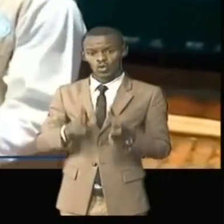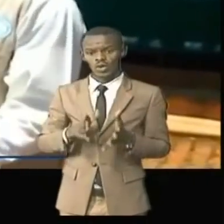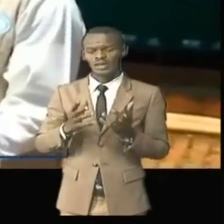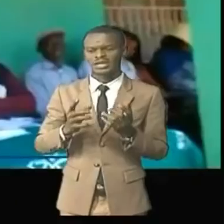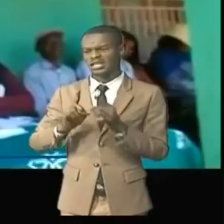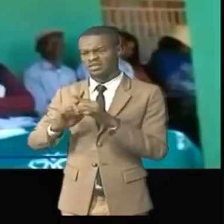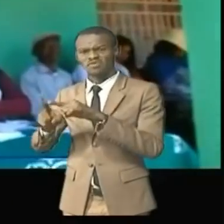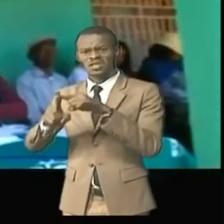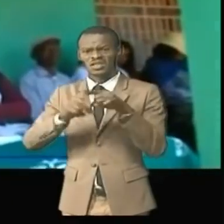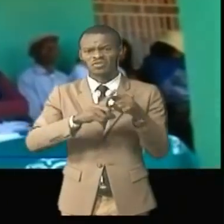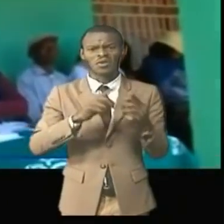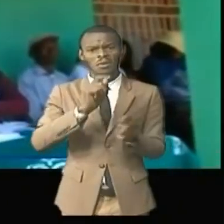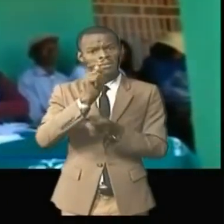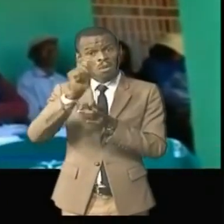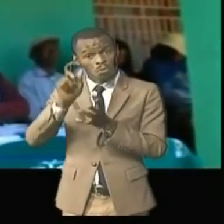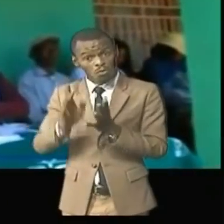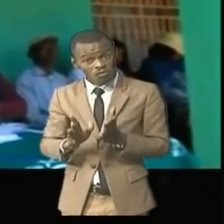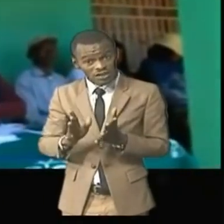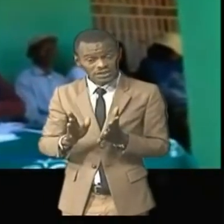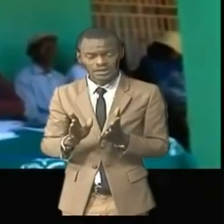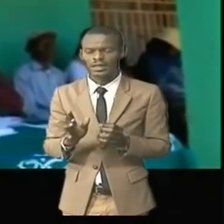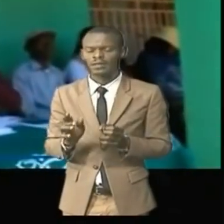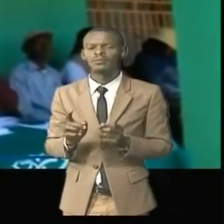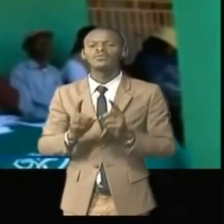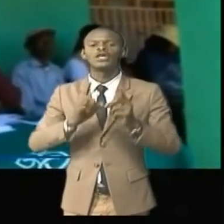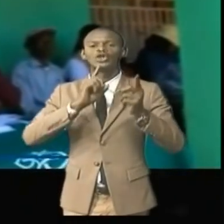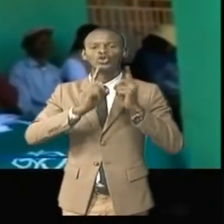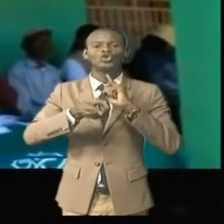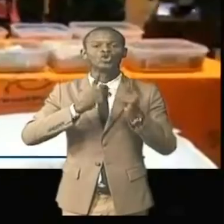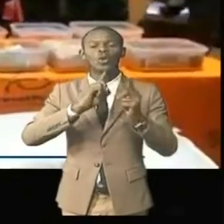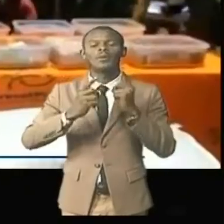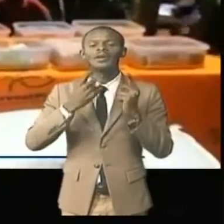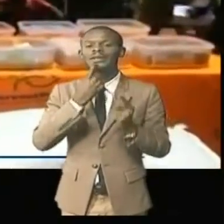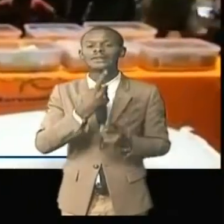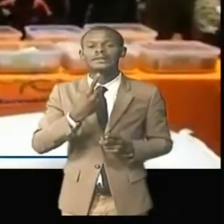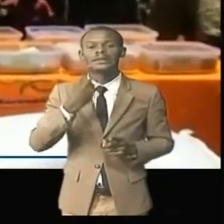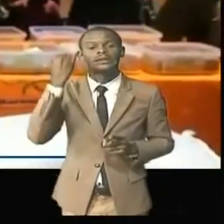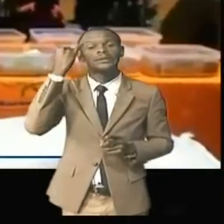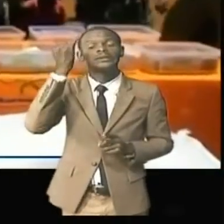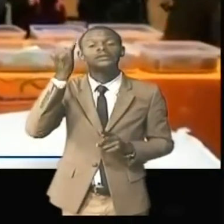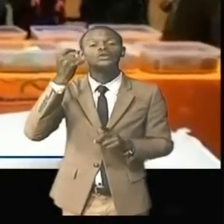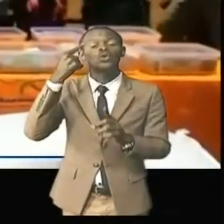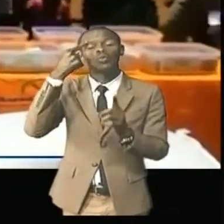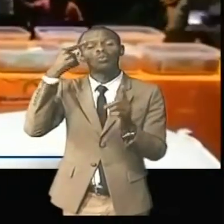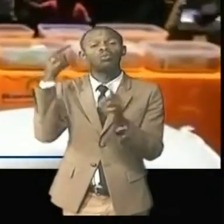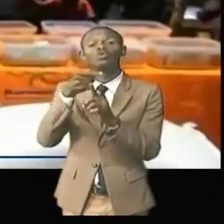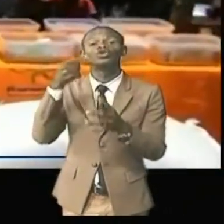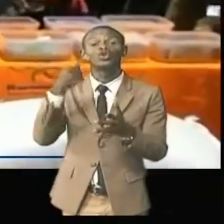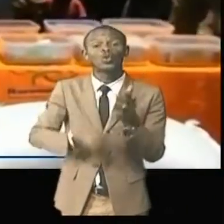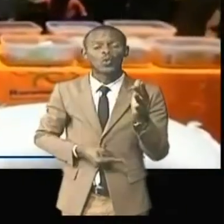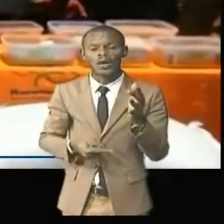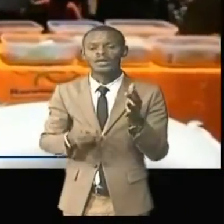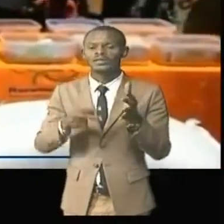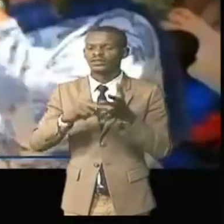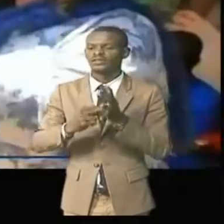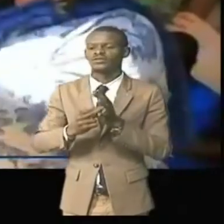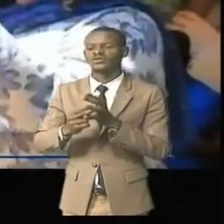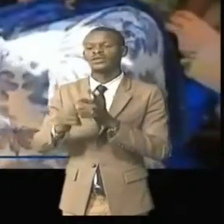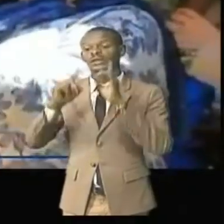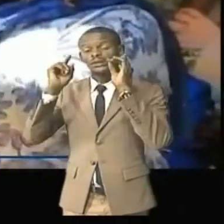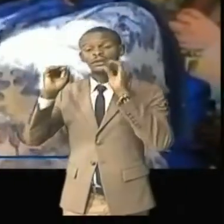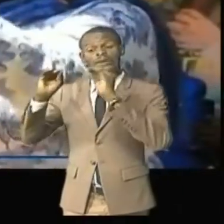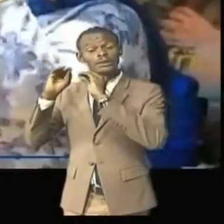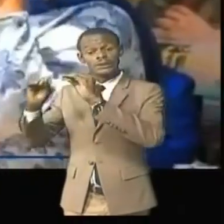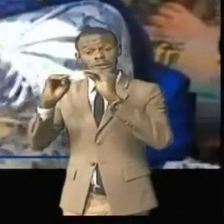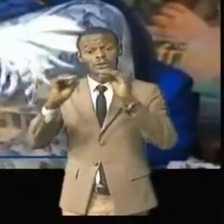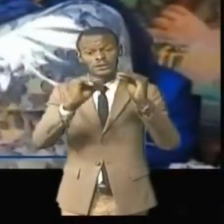professeur Dr Antoine Kanyenga Lubobo, parle des objectifs de cette campagne qui consiste notamment à éduquer les ménages agricoles et les